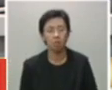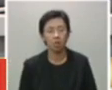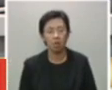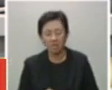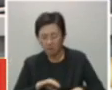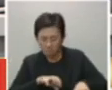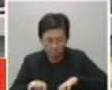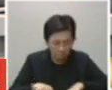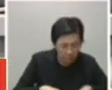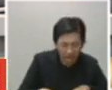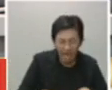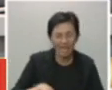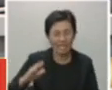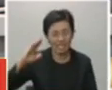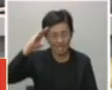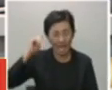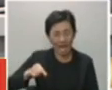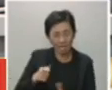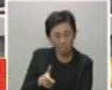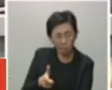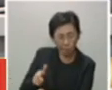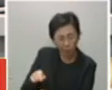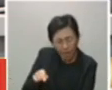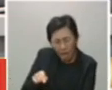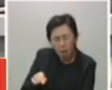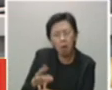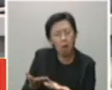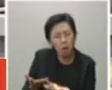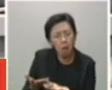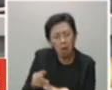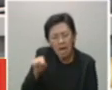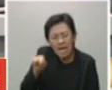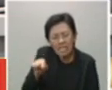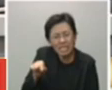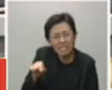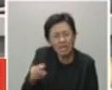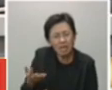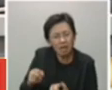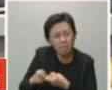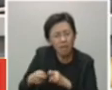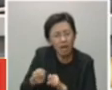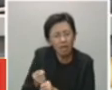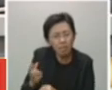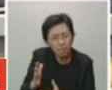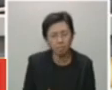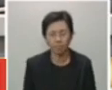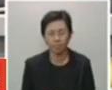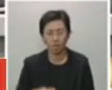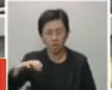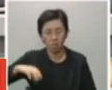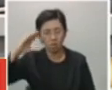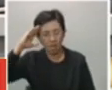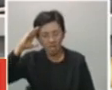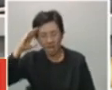ไปจัดการกับจากคลั่งที่ปล้นอาวุธสงครามมาจากค่ายทหาร